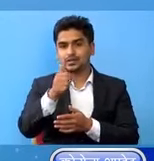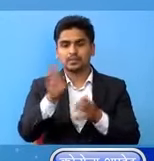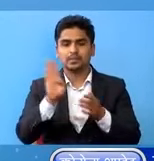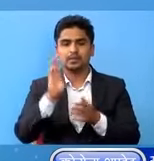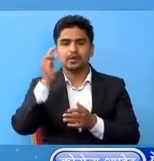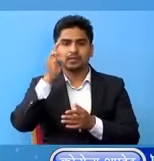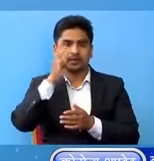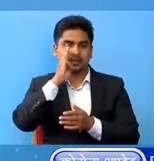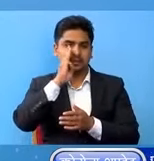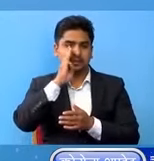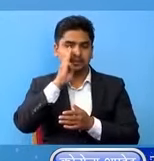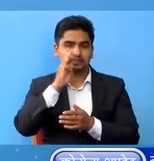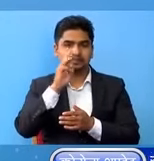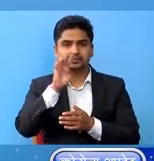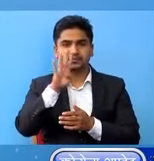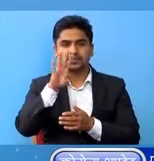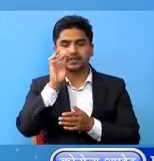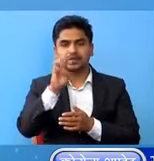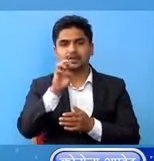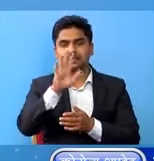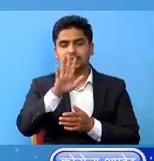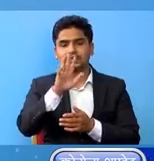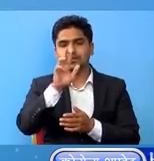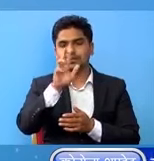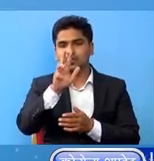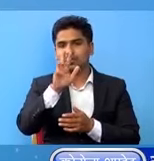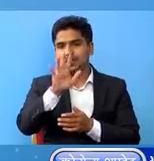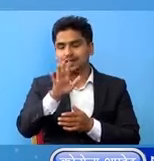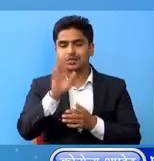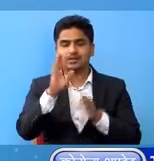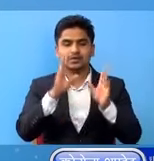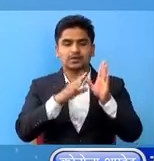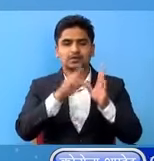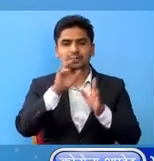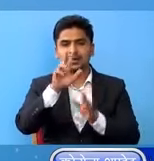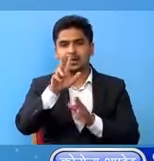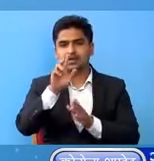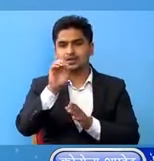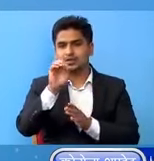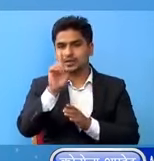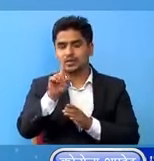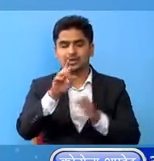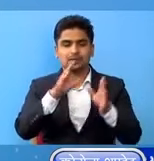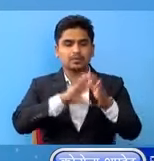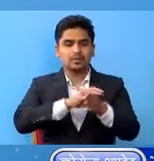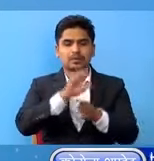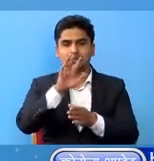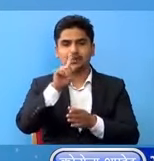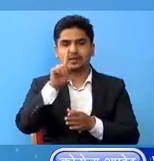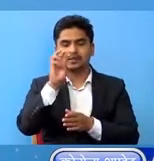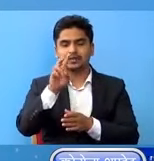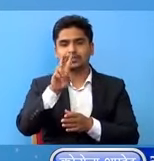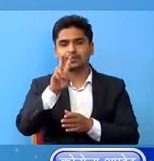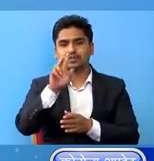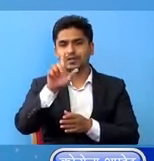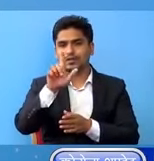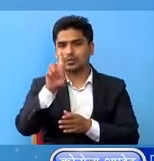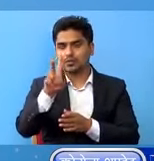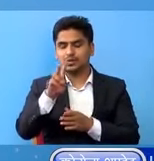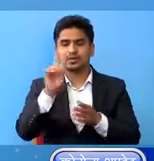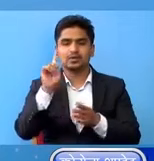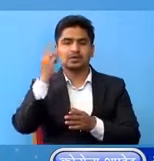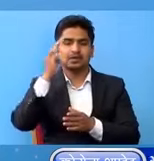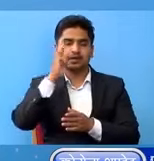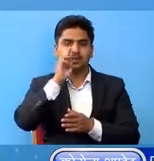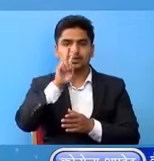छन्। प्रवक्ता गौतमले हालसम्म क्वारेन्टाइनमा रहनेको संख्या 7,820 जना रहेको